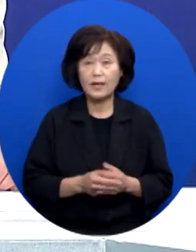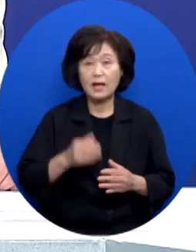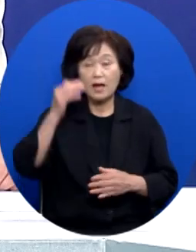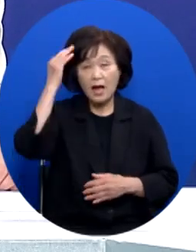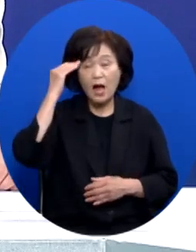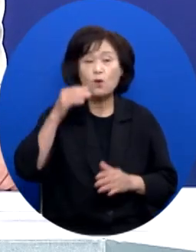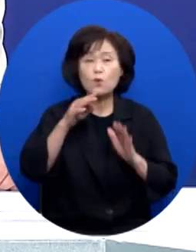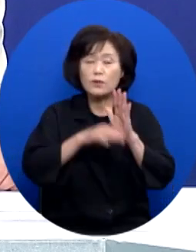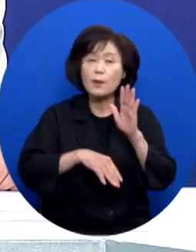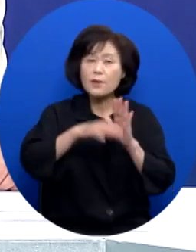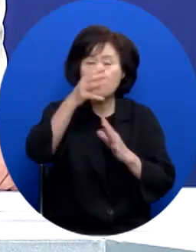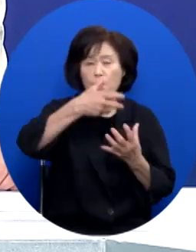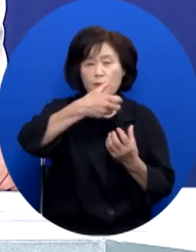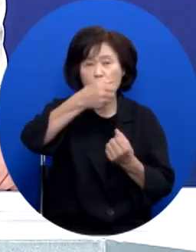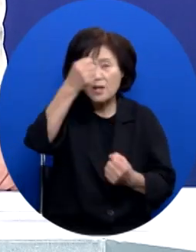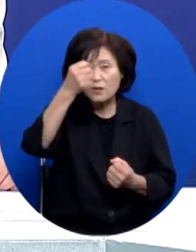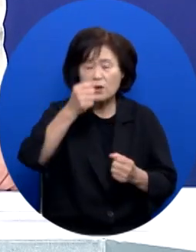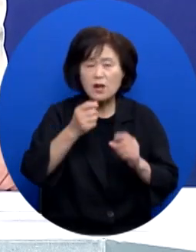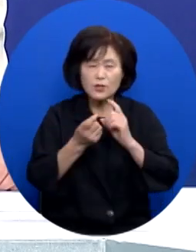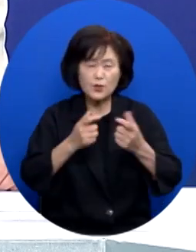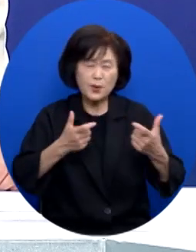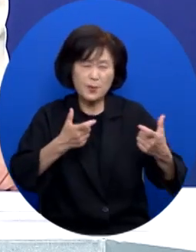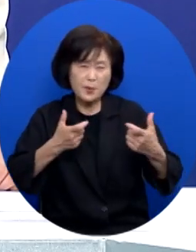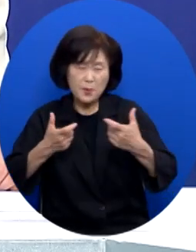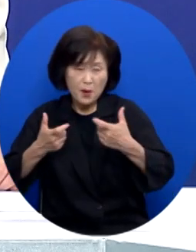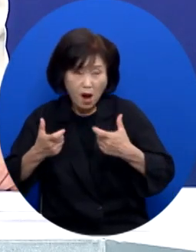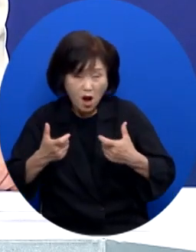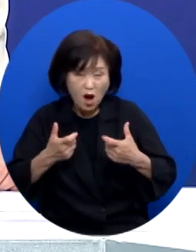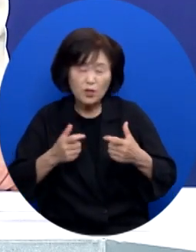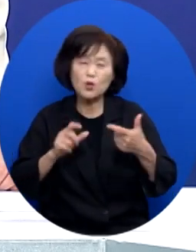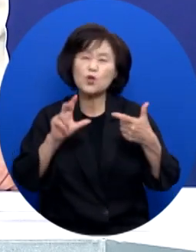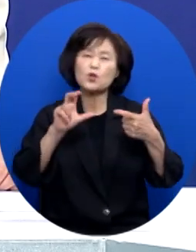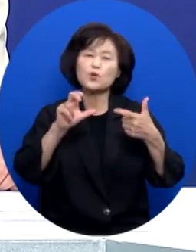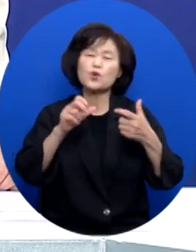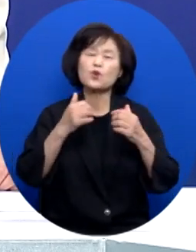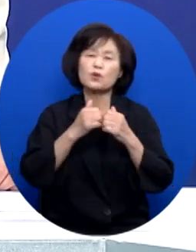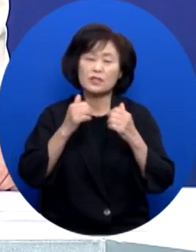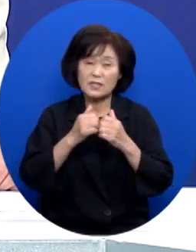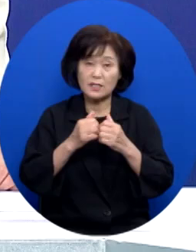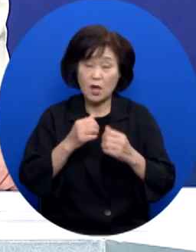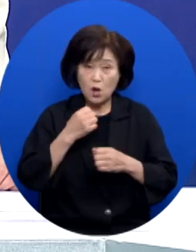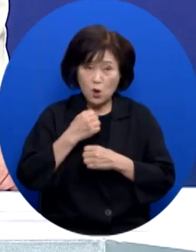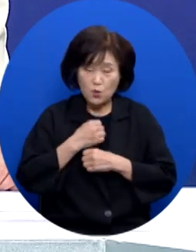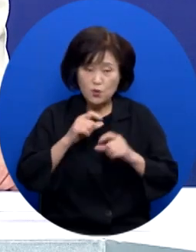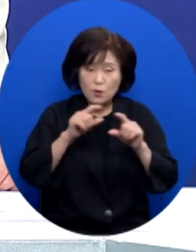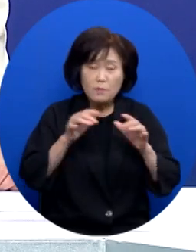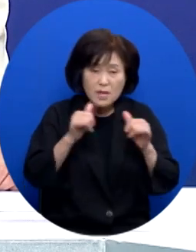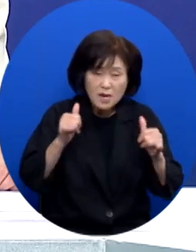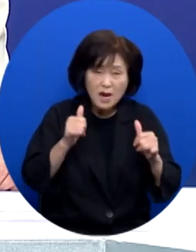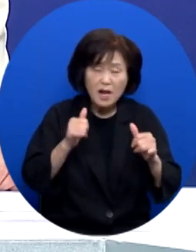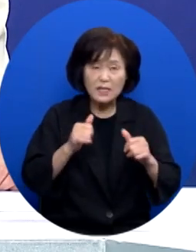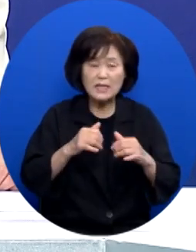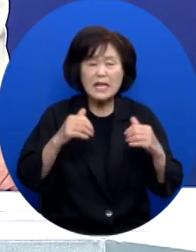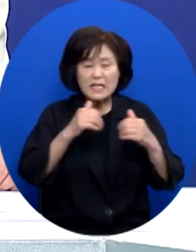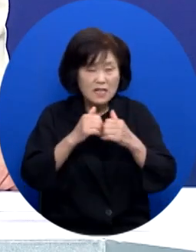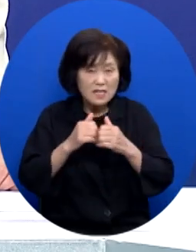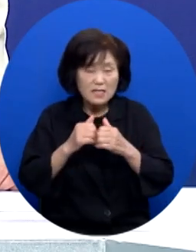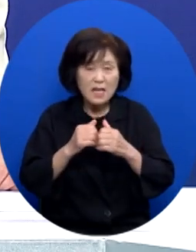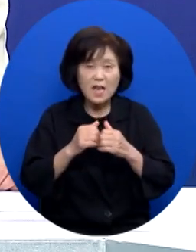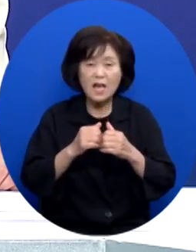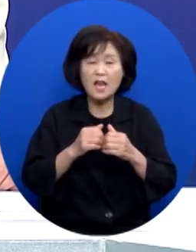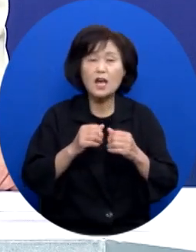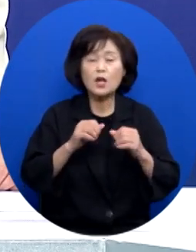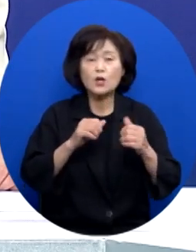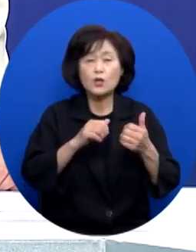우리나라가 남과 북으로 나뉘어 서로에게 총칼을 휘둘렀던 625 전쟁 군인과 민간인을 비롯해 전쟁으로 인한 전체